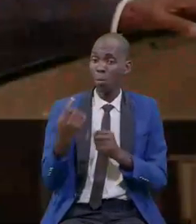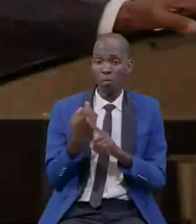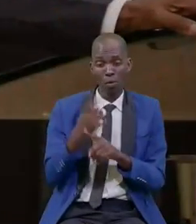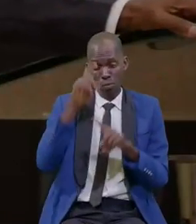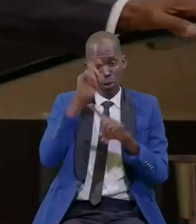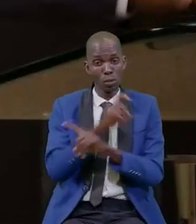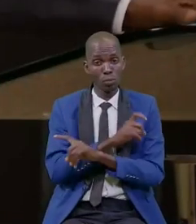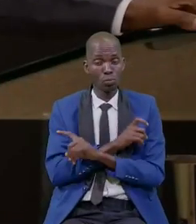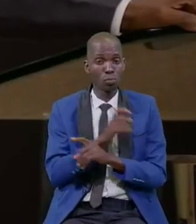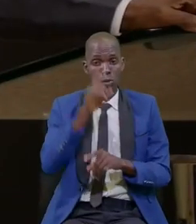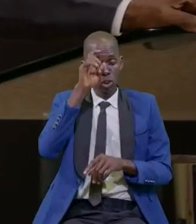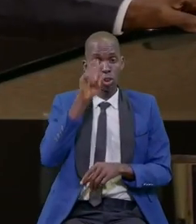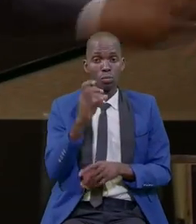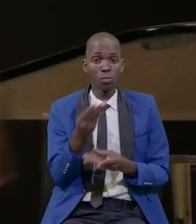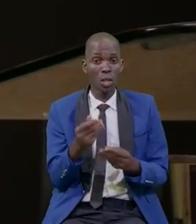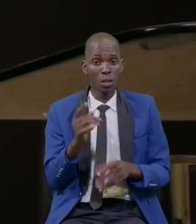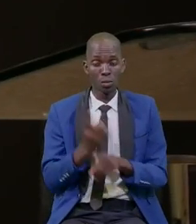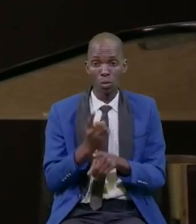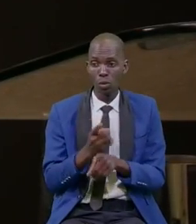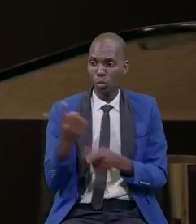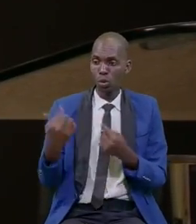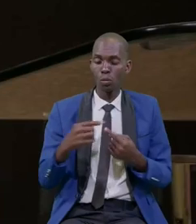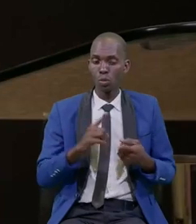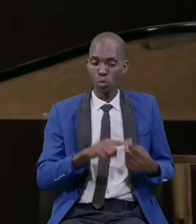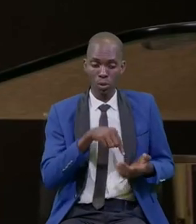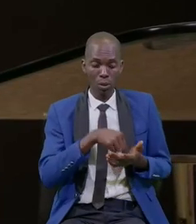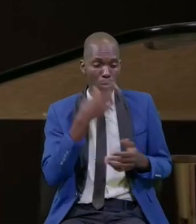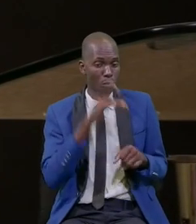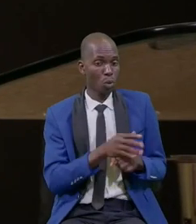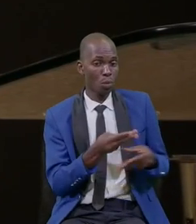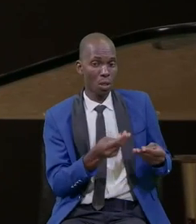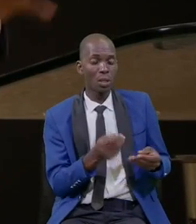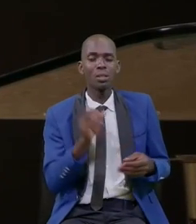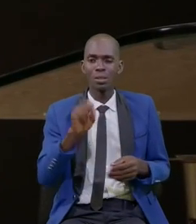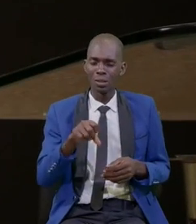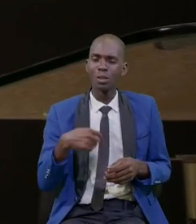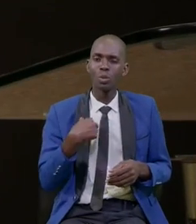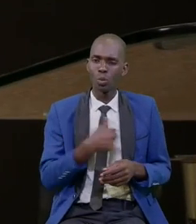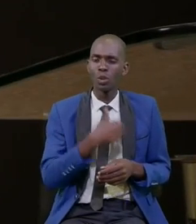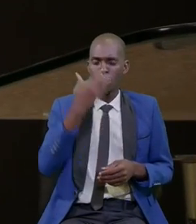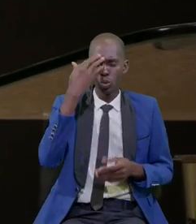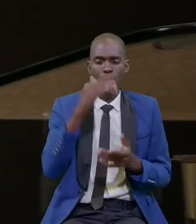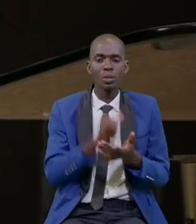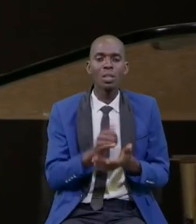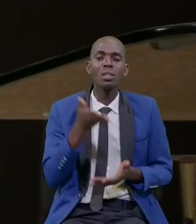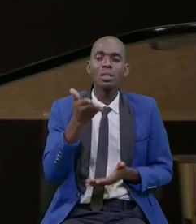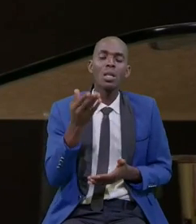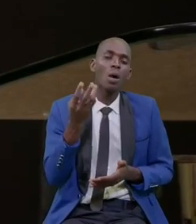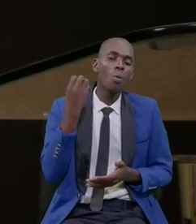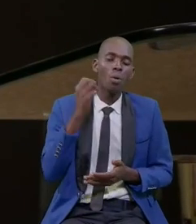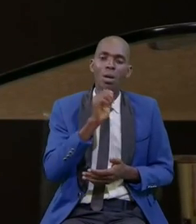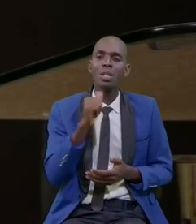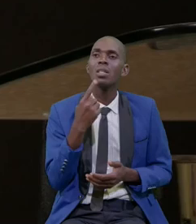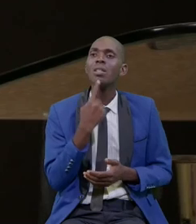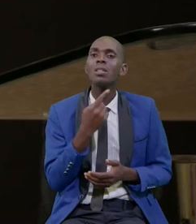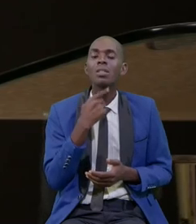de l'Égypte. Vous êtes arrivé aussi au pays de Canaan. Nous savons que la mer Rouge, c'est entre nous et vous. Nous